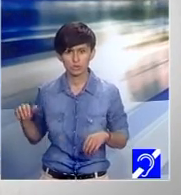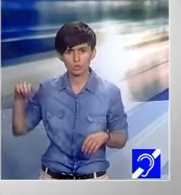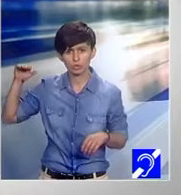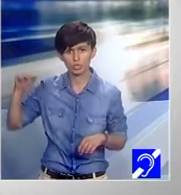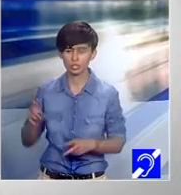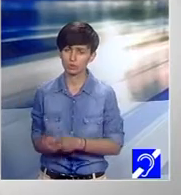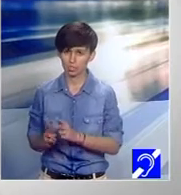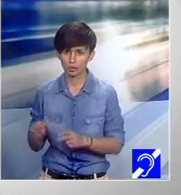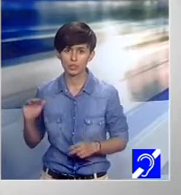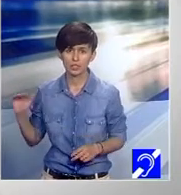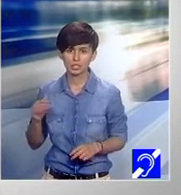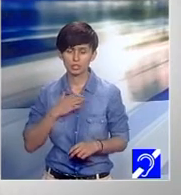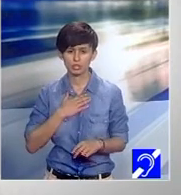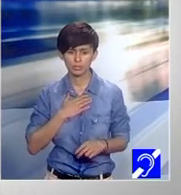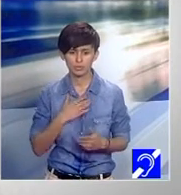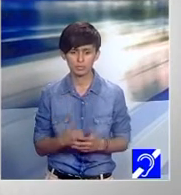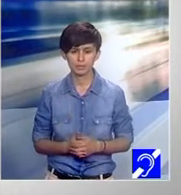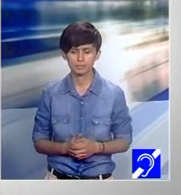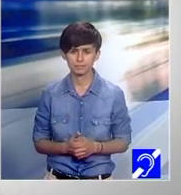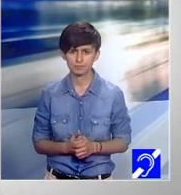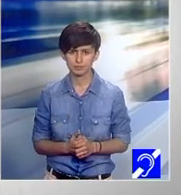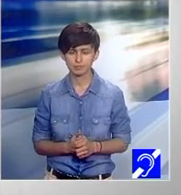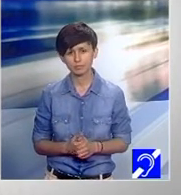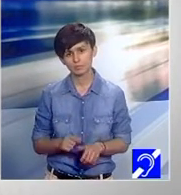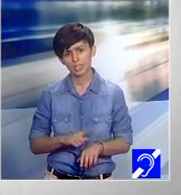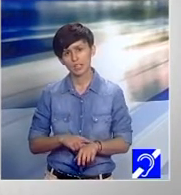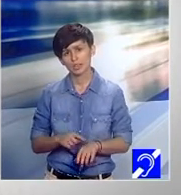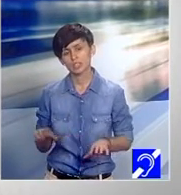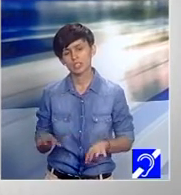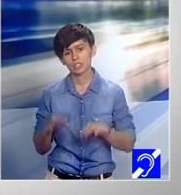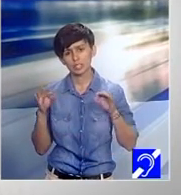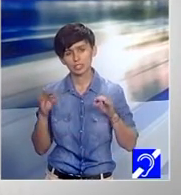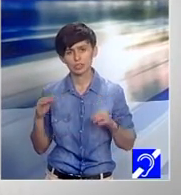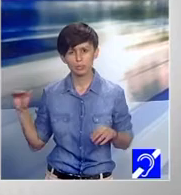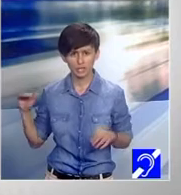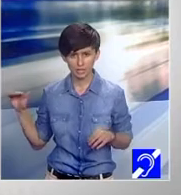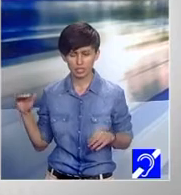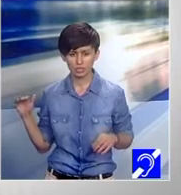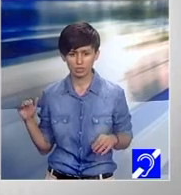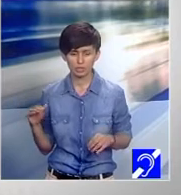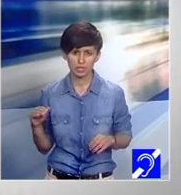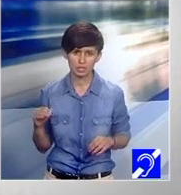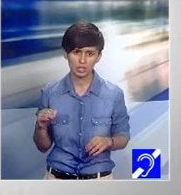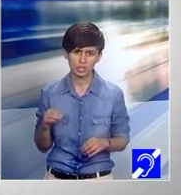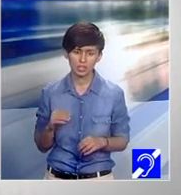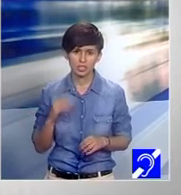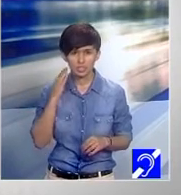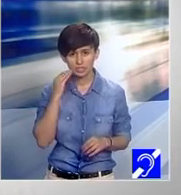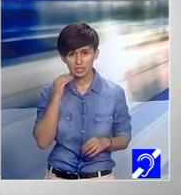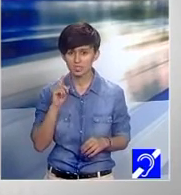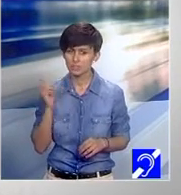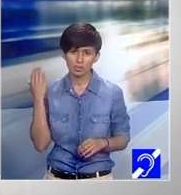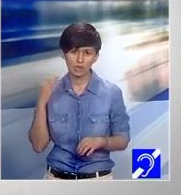da. Trebuie să mai fac o paranteză. În momentul descoperirii copiilor, fetița nu avea diagnostic